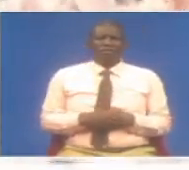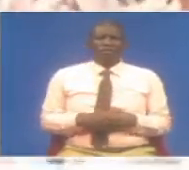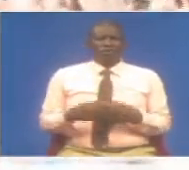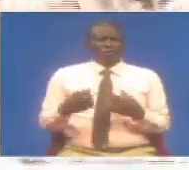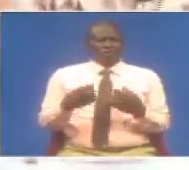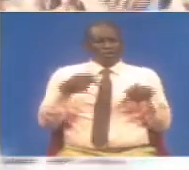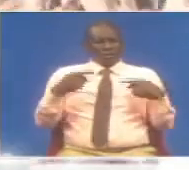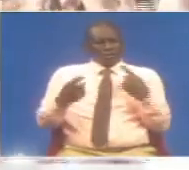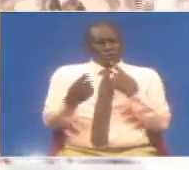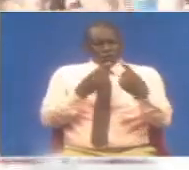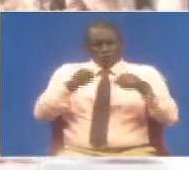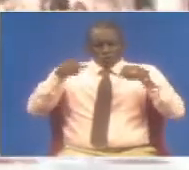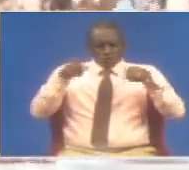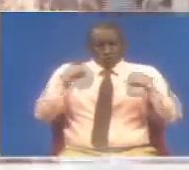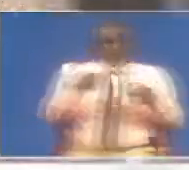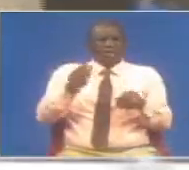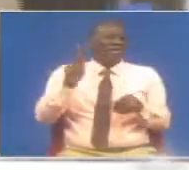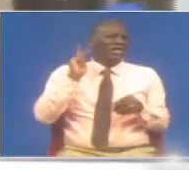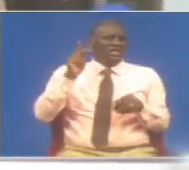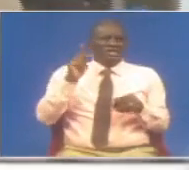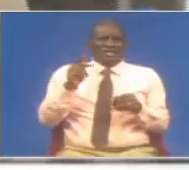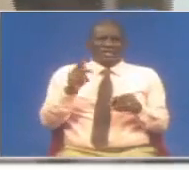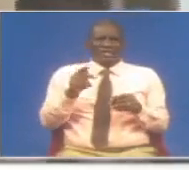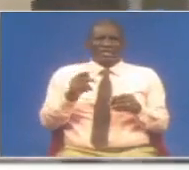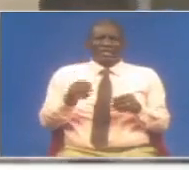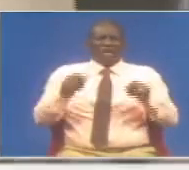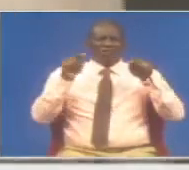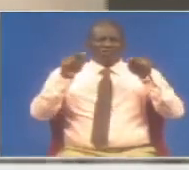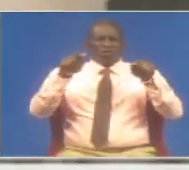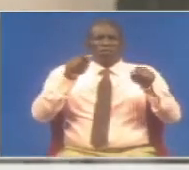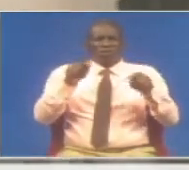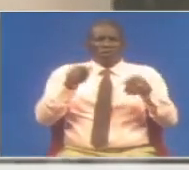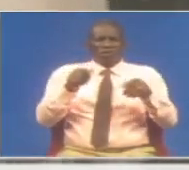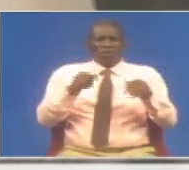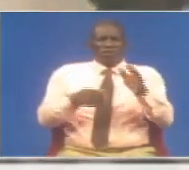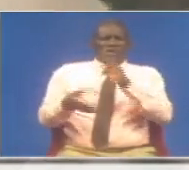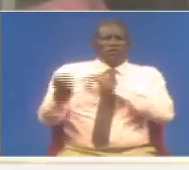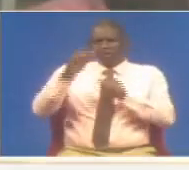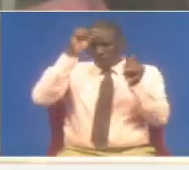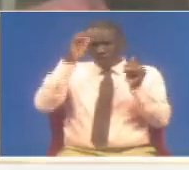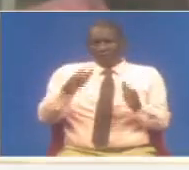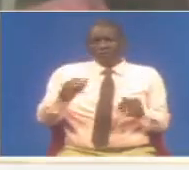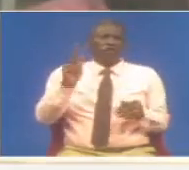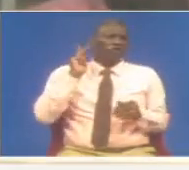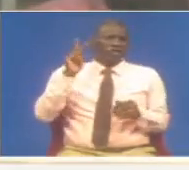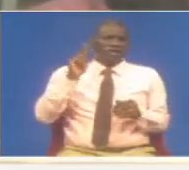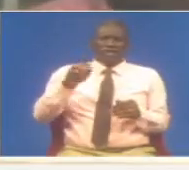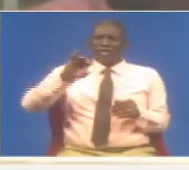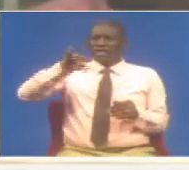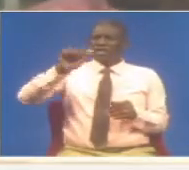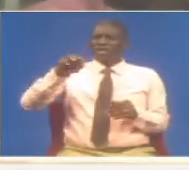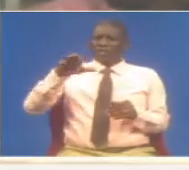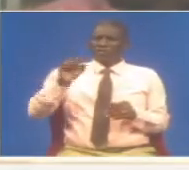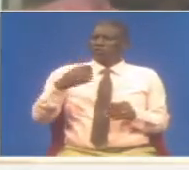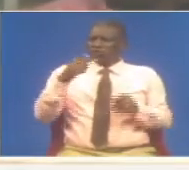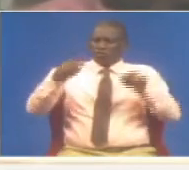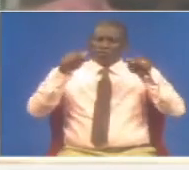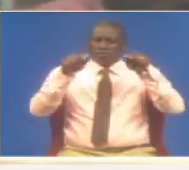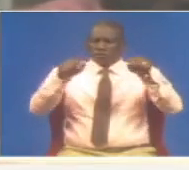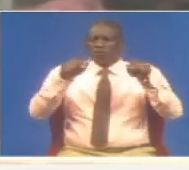wa leo katika uga wa Kisii wamemchonga aliyekuwa gavana wa Kisii James Ongwae, wanayemkashifu kwa